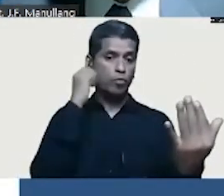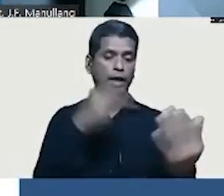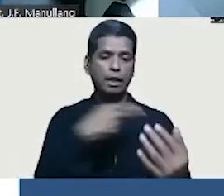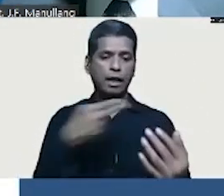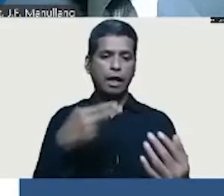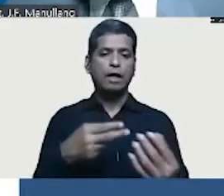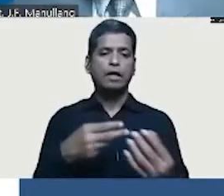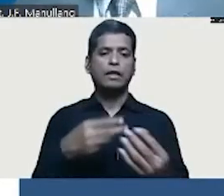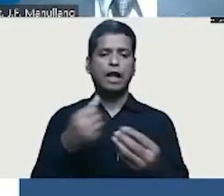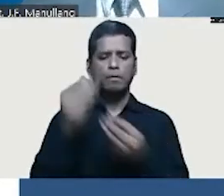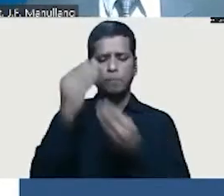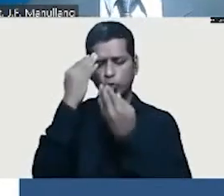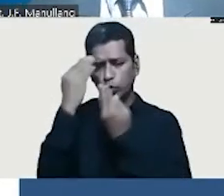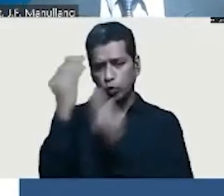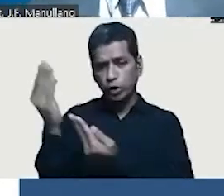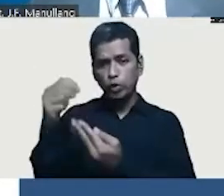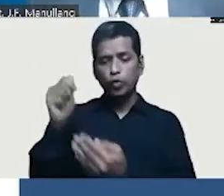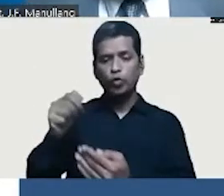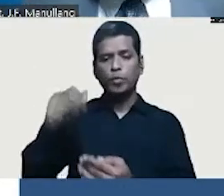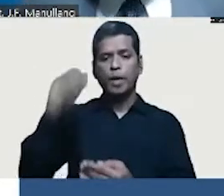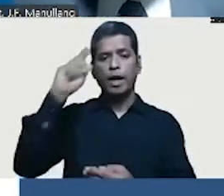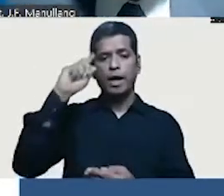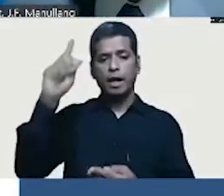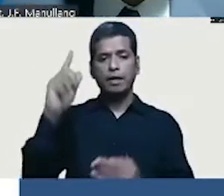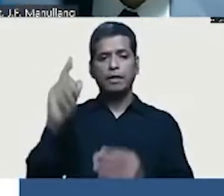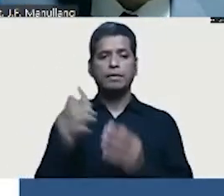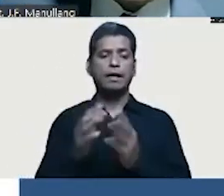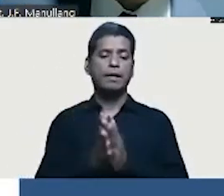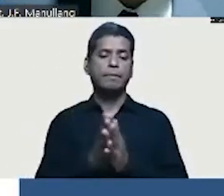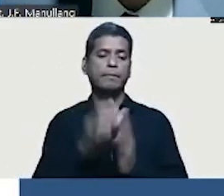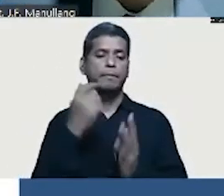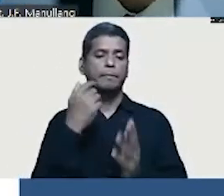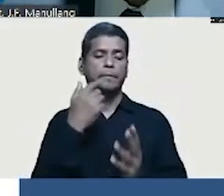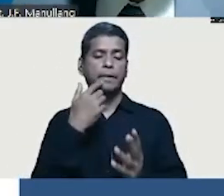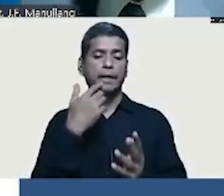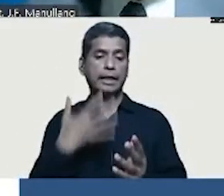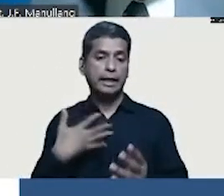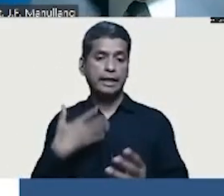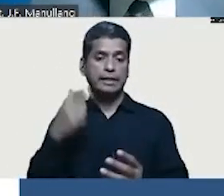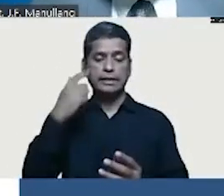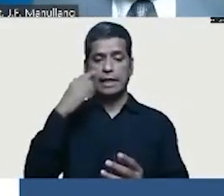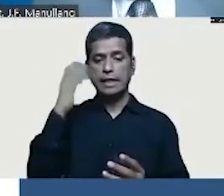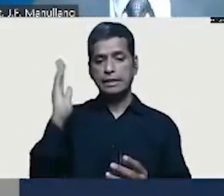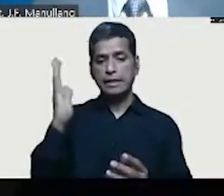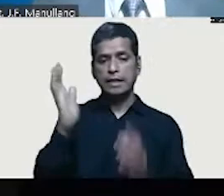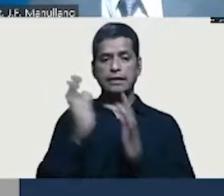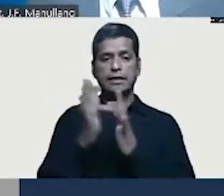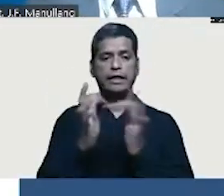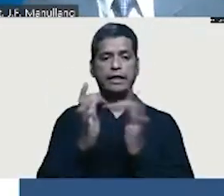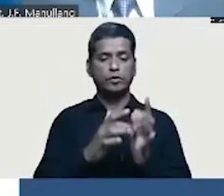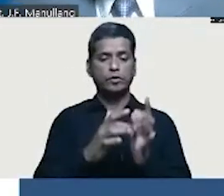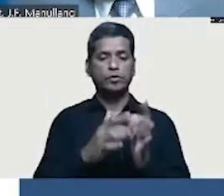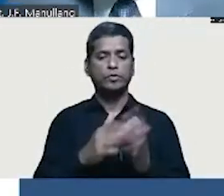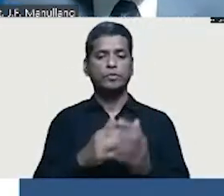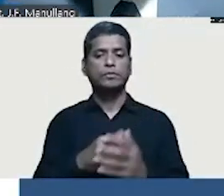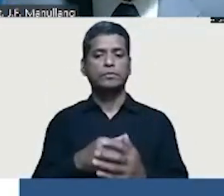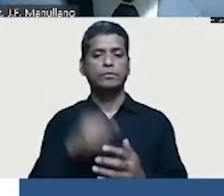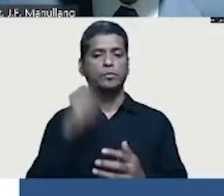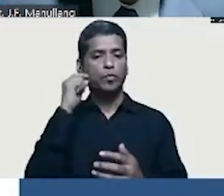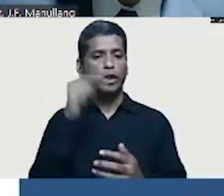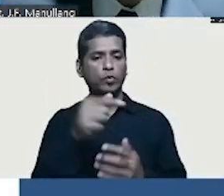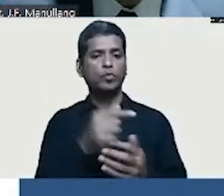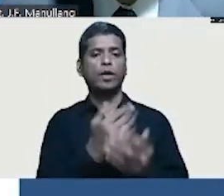hukum Allah karena mereka memiliki resepsionis dan apakah kesaksian juzitum dalam